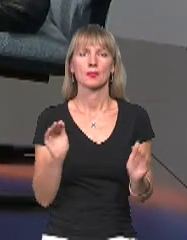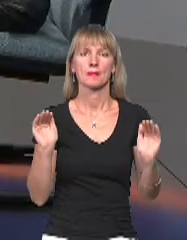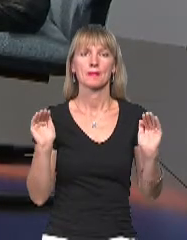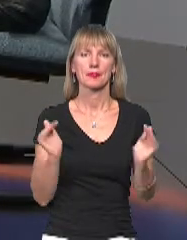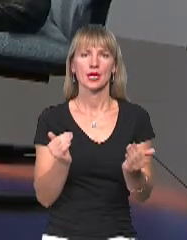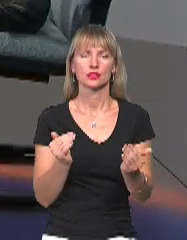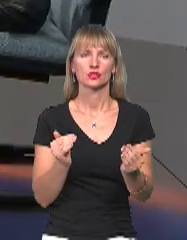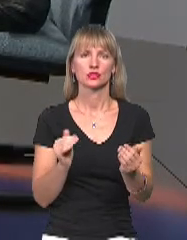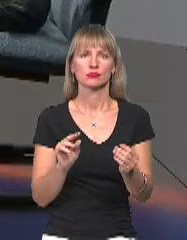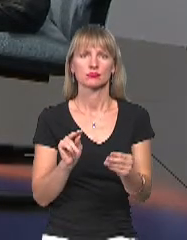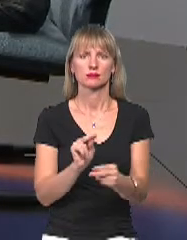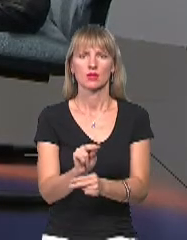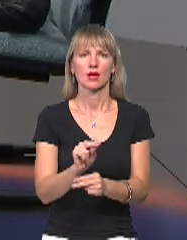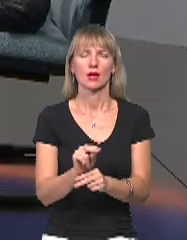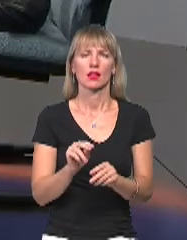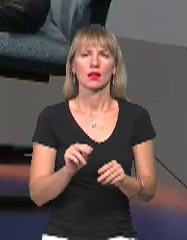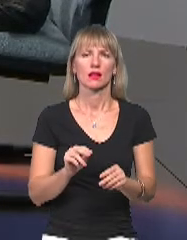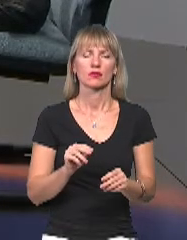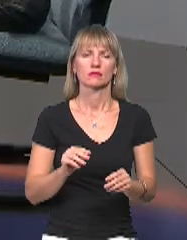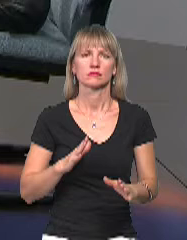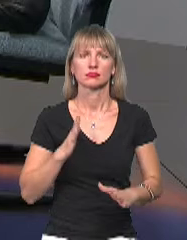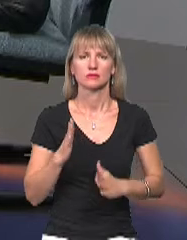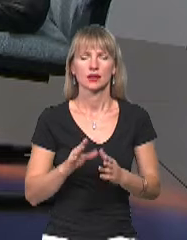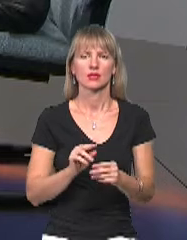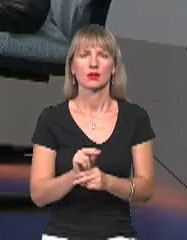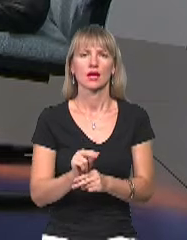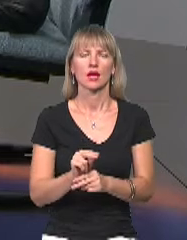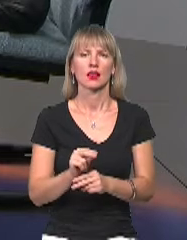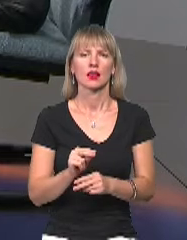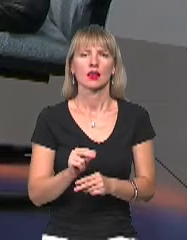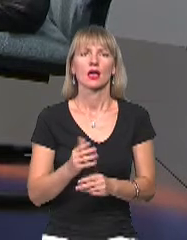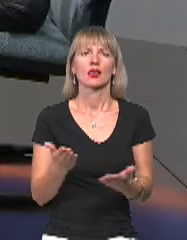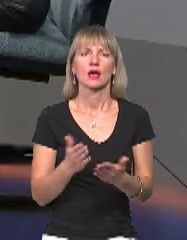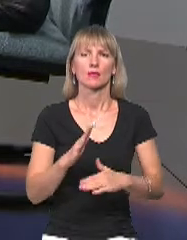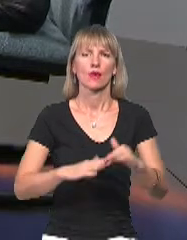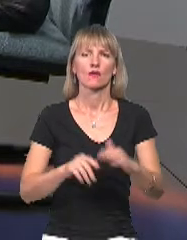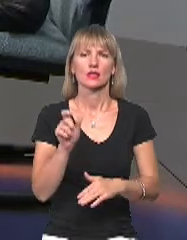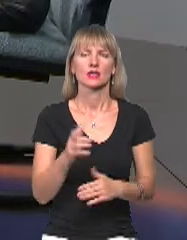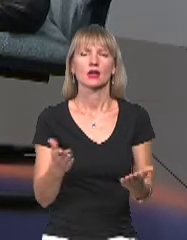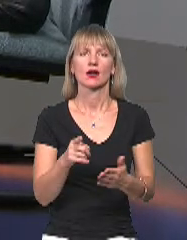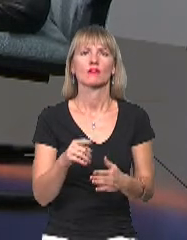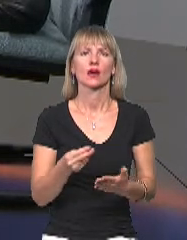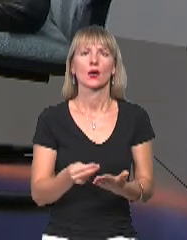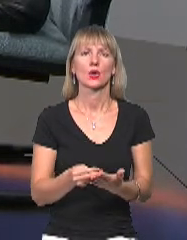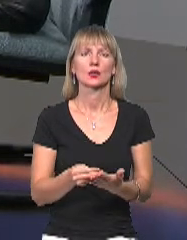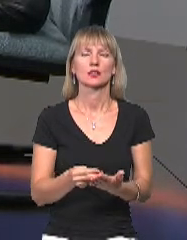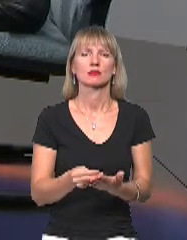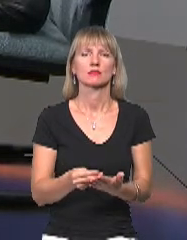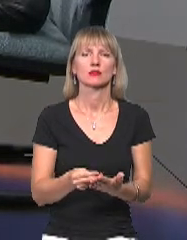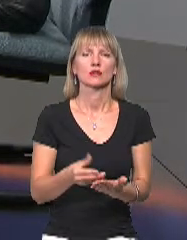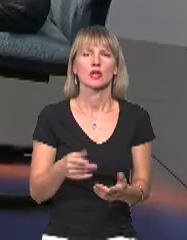Менше методичних якихось прав, занять. От, пані Юлія, як фахівчиня, як ви оцінюєте ефекти таких заходів?